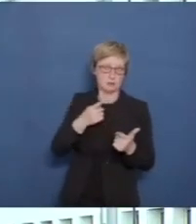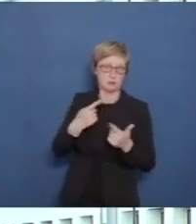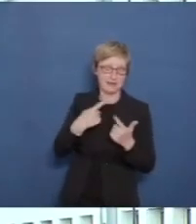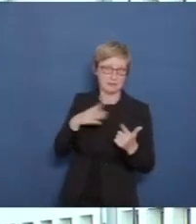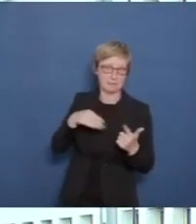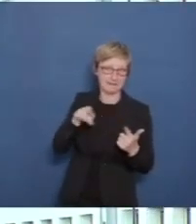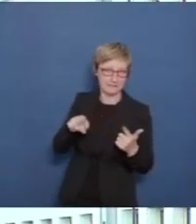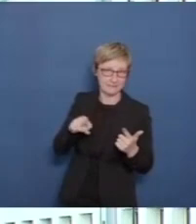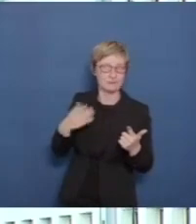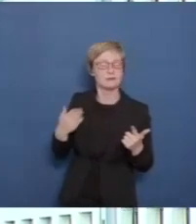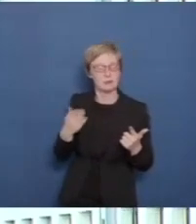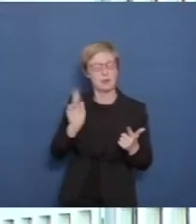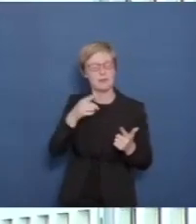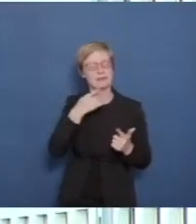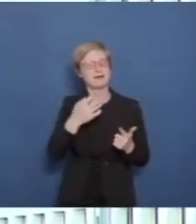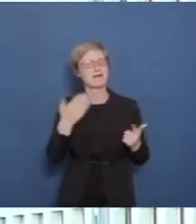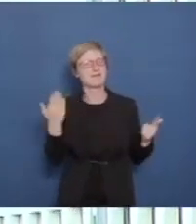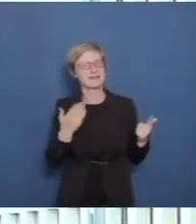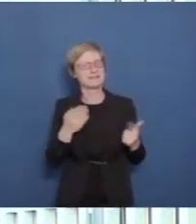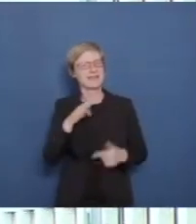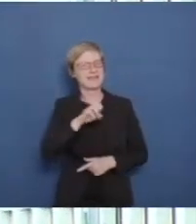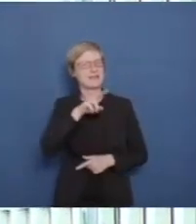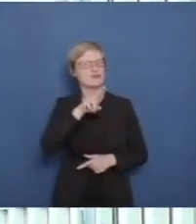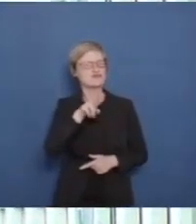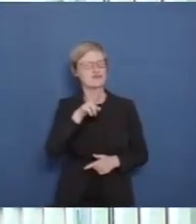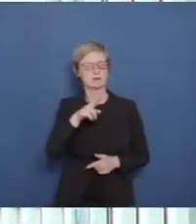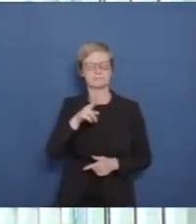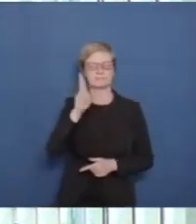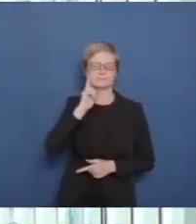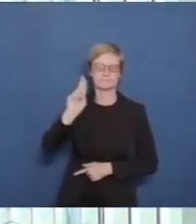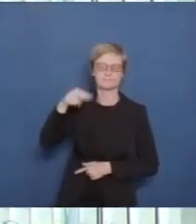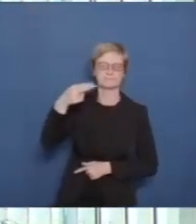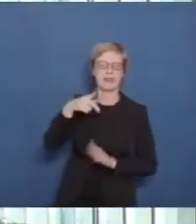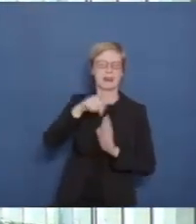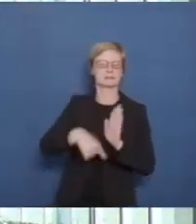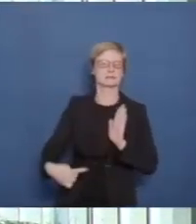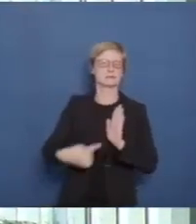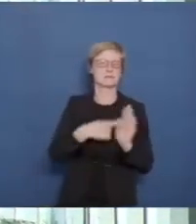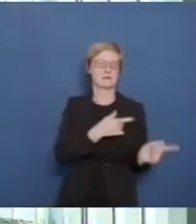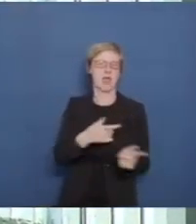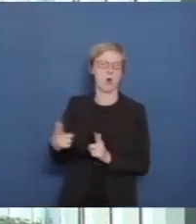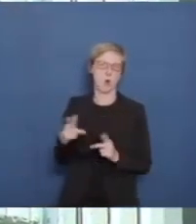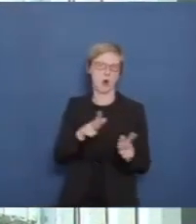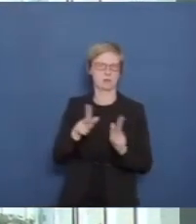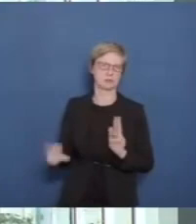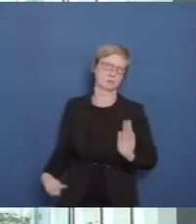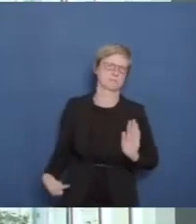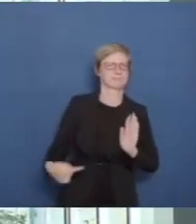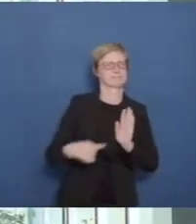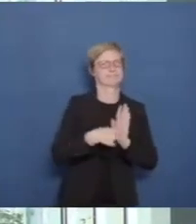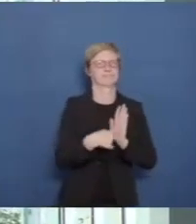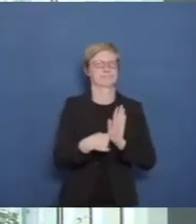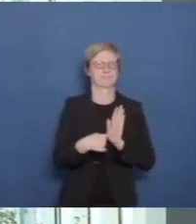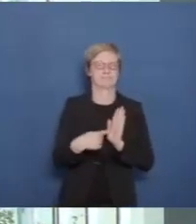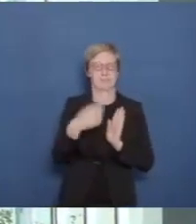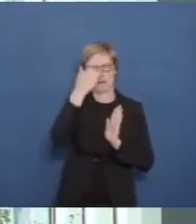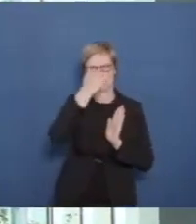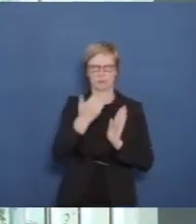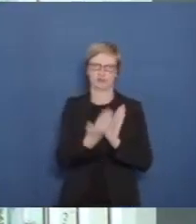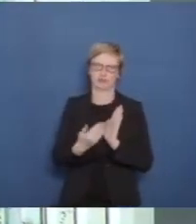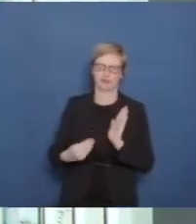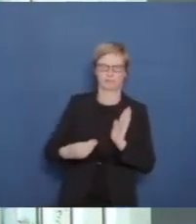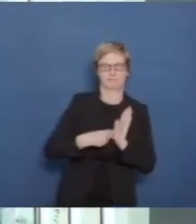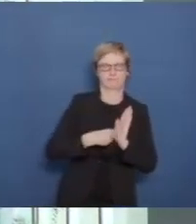noch mal deutlich machen. Die Hamas ist in der EU als Terrororganisation gelistet und die Ereignisse der letzten Tage haben noch mal